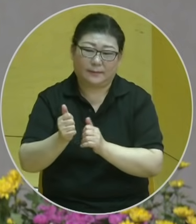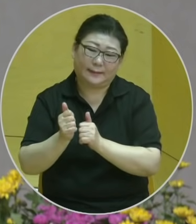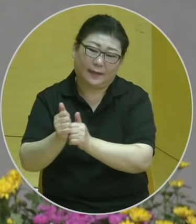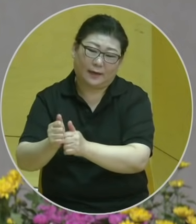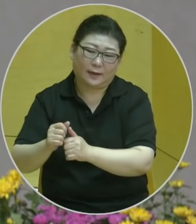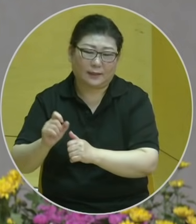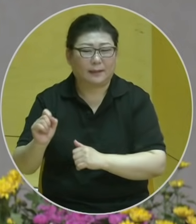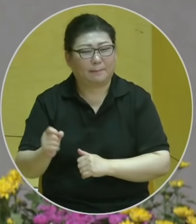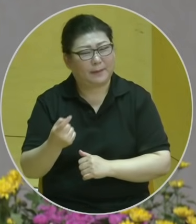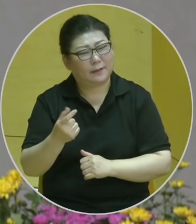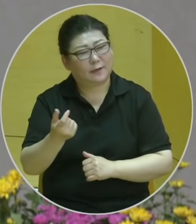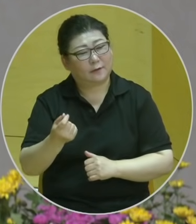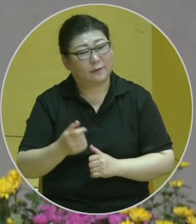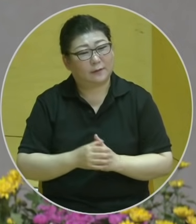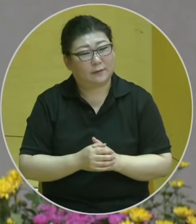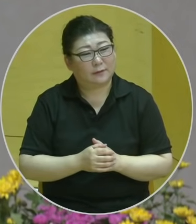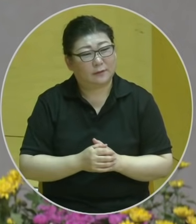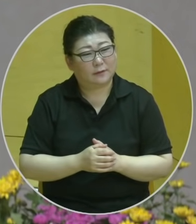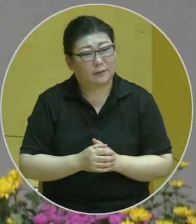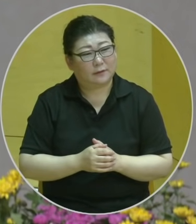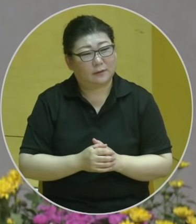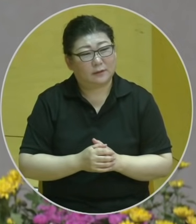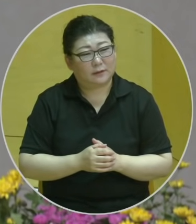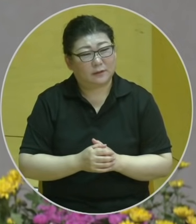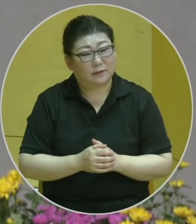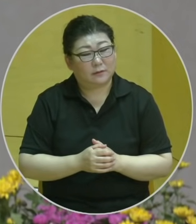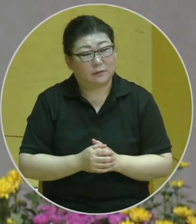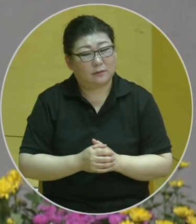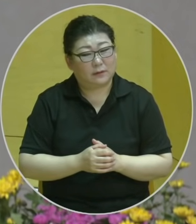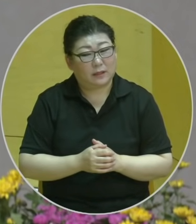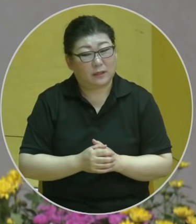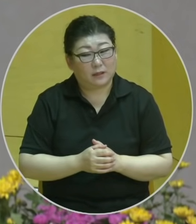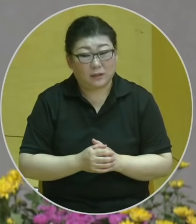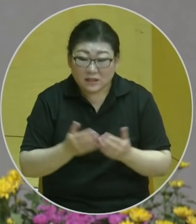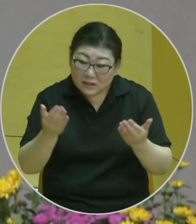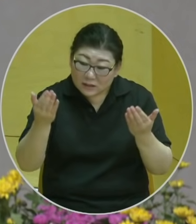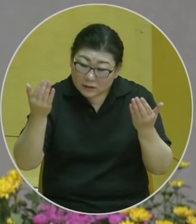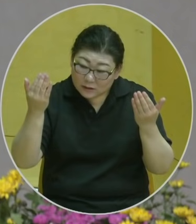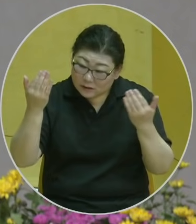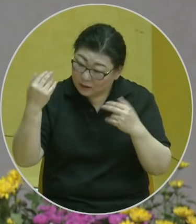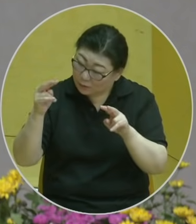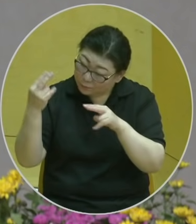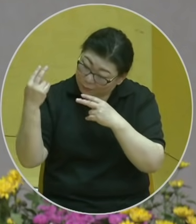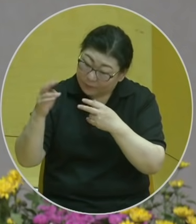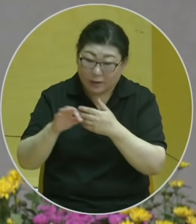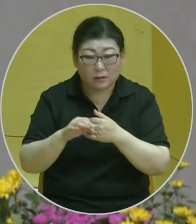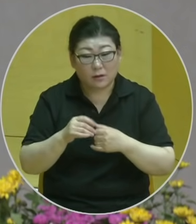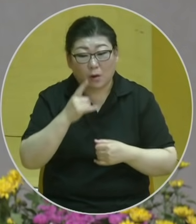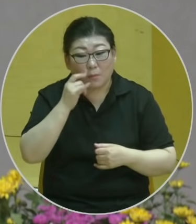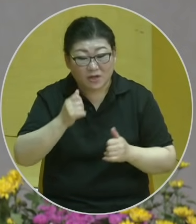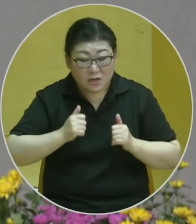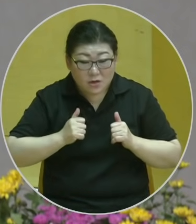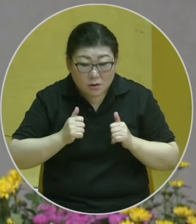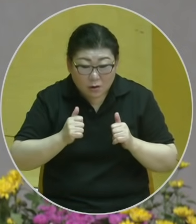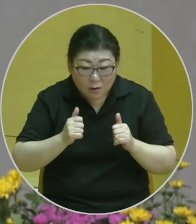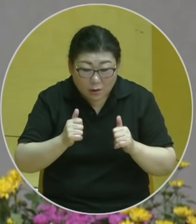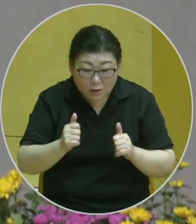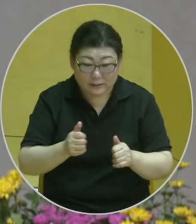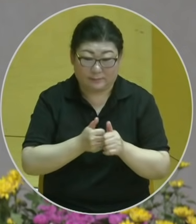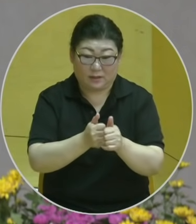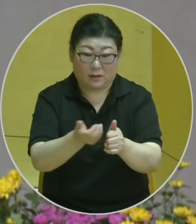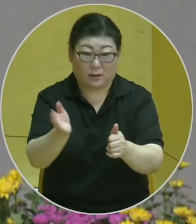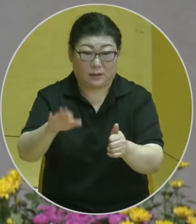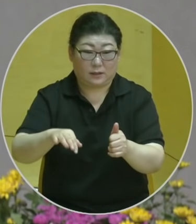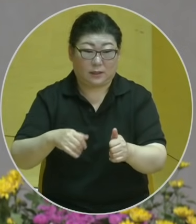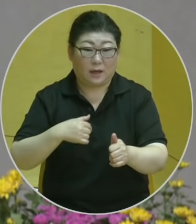되었는데, 근데 지나고 보니까 하나님께서는, 어머니는 그 결심하고 따라갔는데 그 어머니의 기도처럼 어쩌면 제가